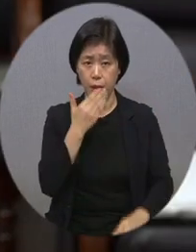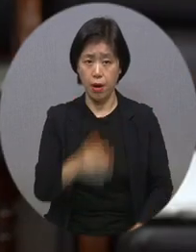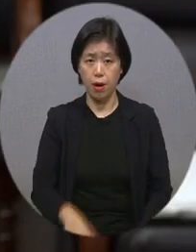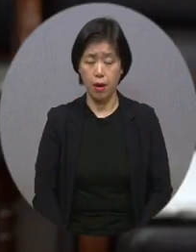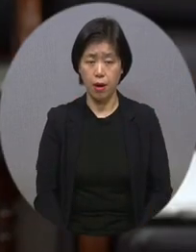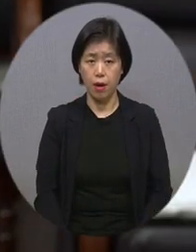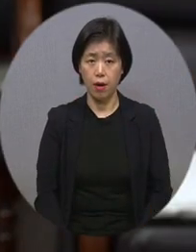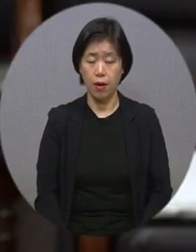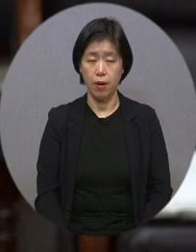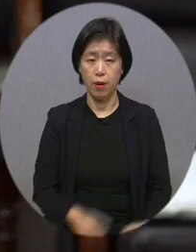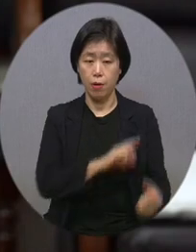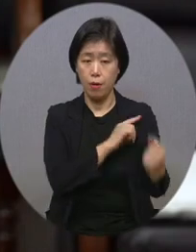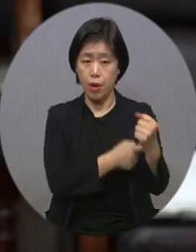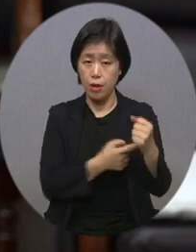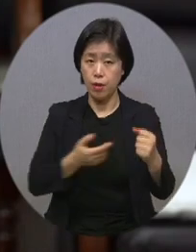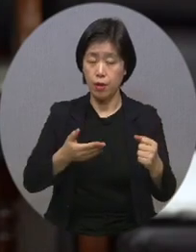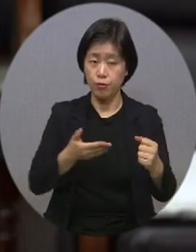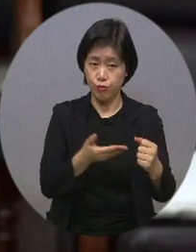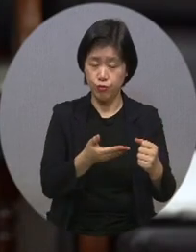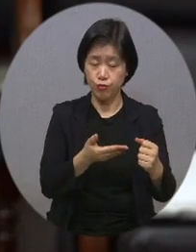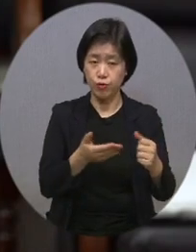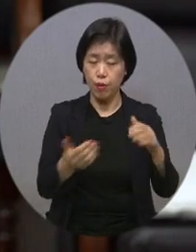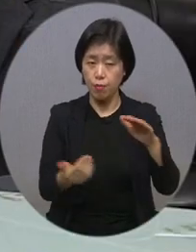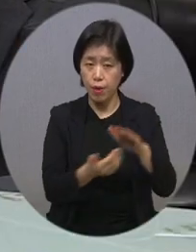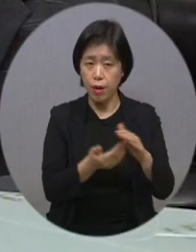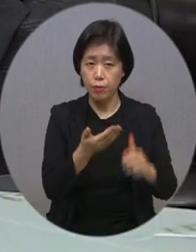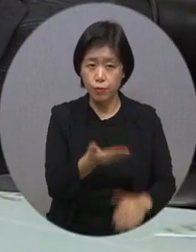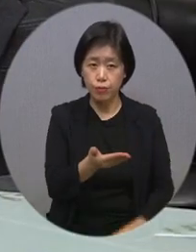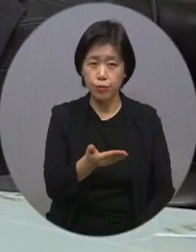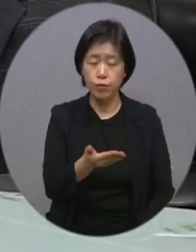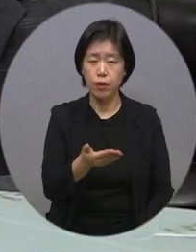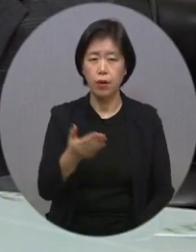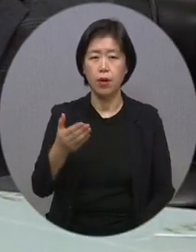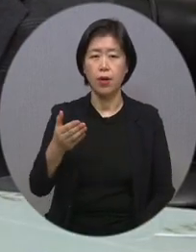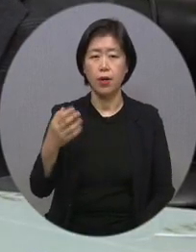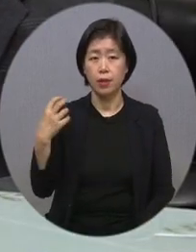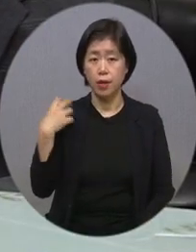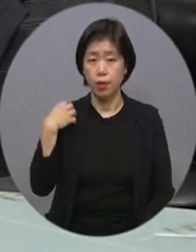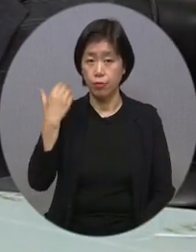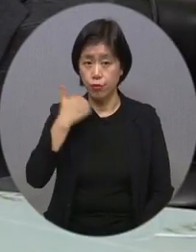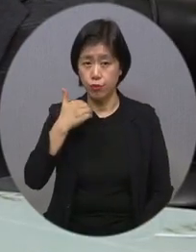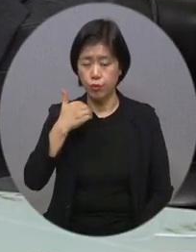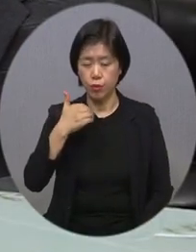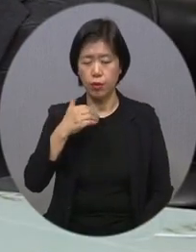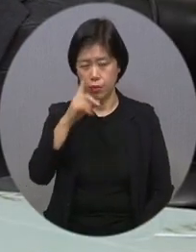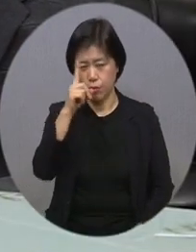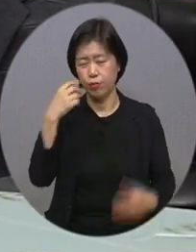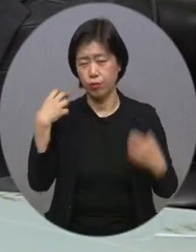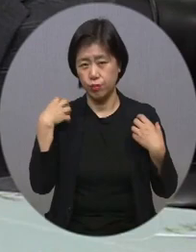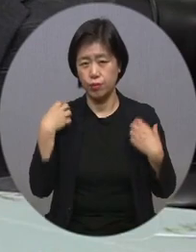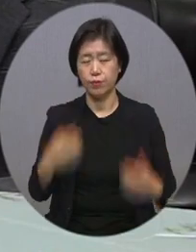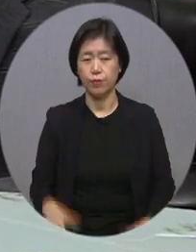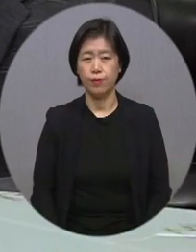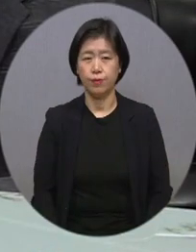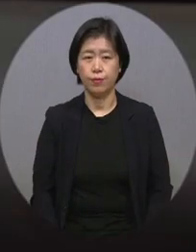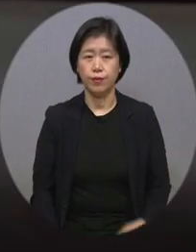책임을 져줘야 돼요. 이게 사실 복지거든요. 근데 앞으로 가면 갈수록 여기에